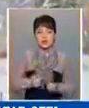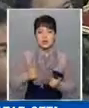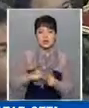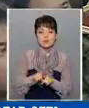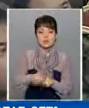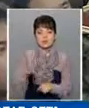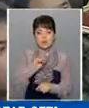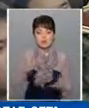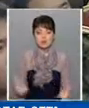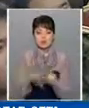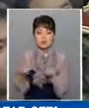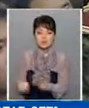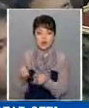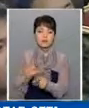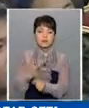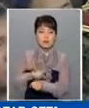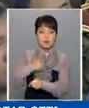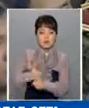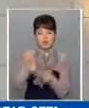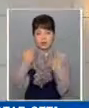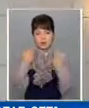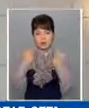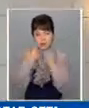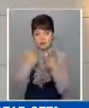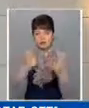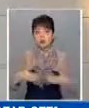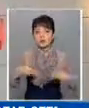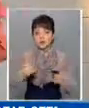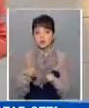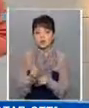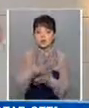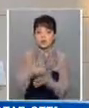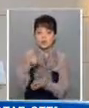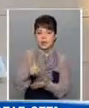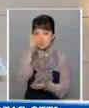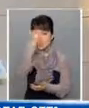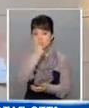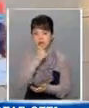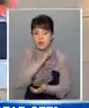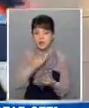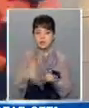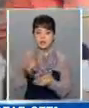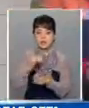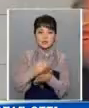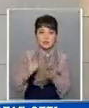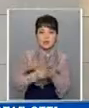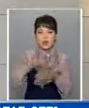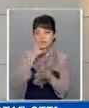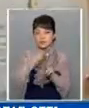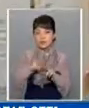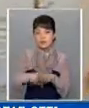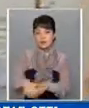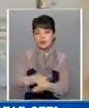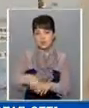абыроймен атқарған құтқарушыларды басшылық та құттықтап, алғыс хат жаудырды. Сондай-ақ төтенше жағдайларды алдын алу және жойының мемлекеттік жүйесін